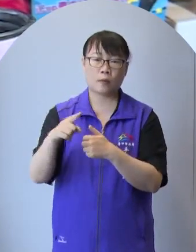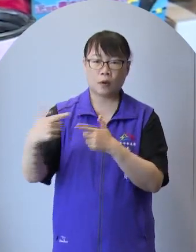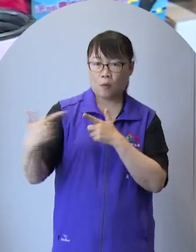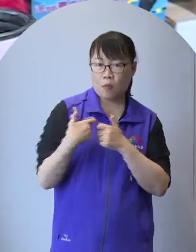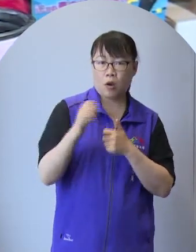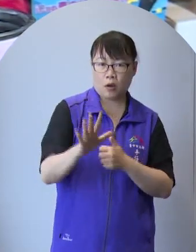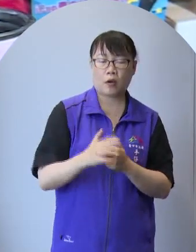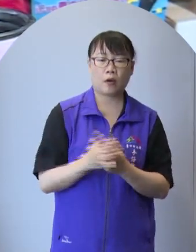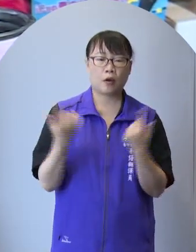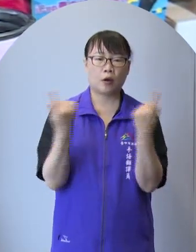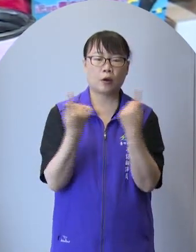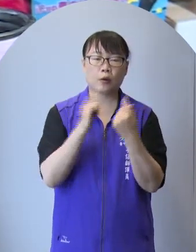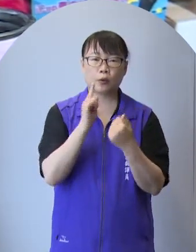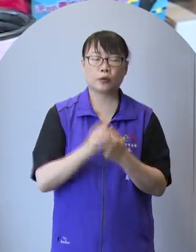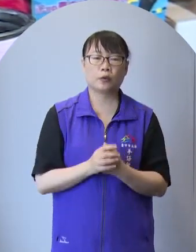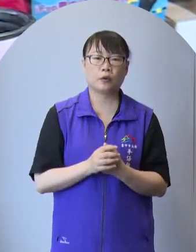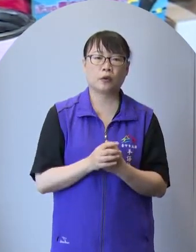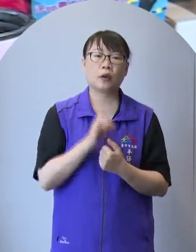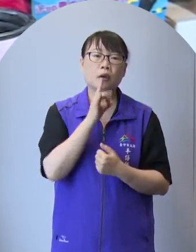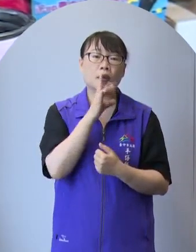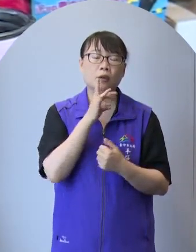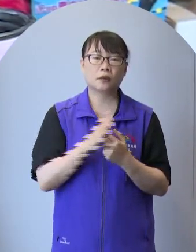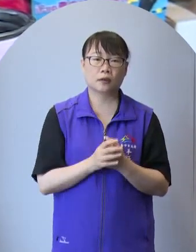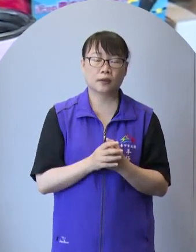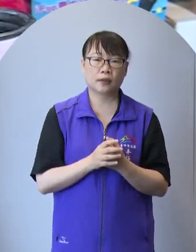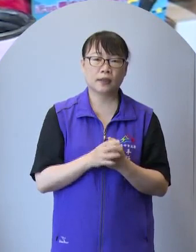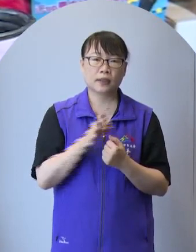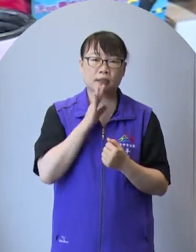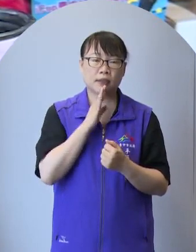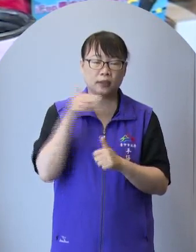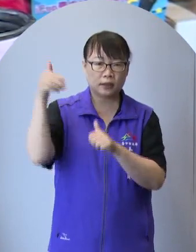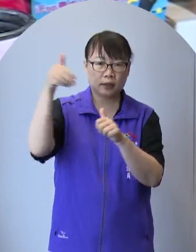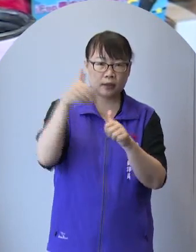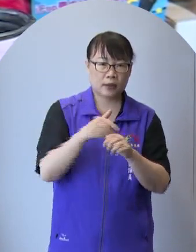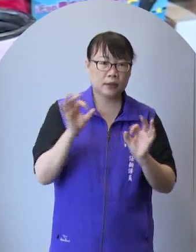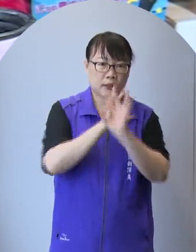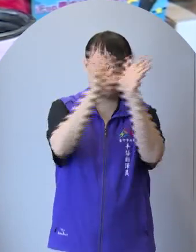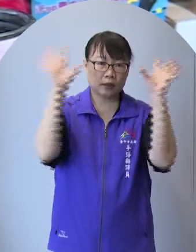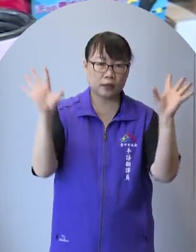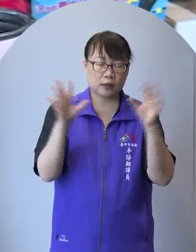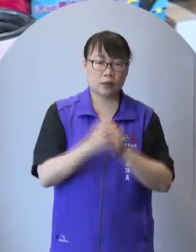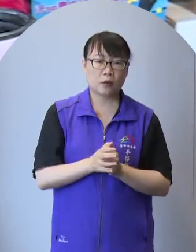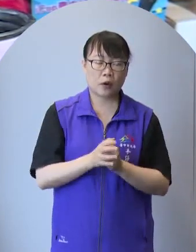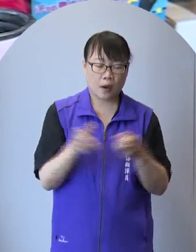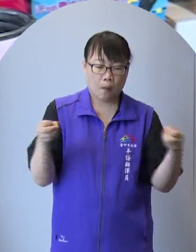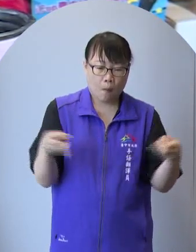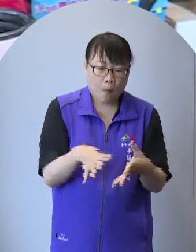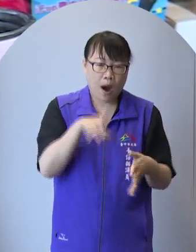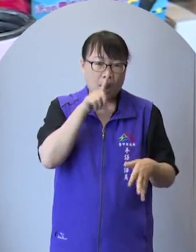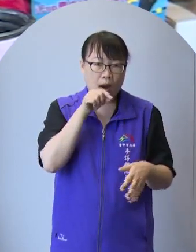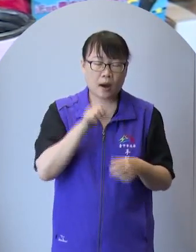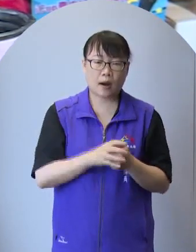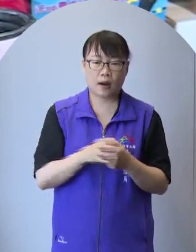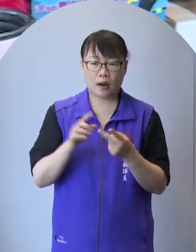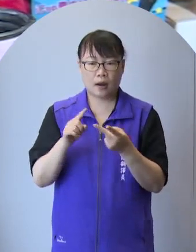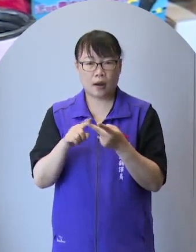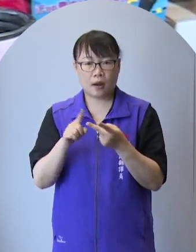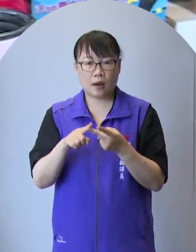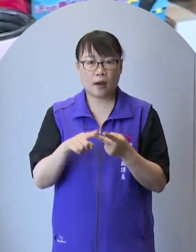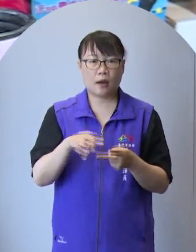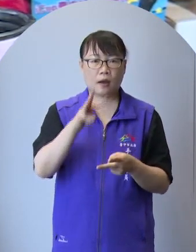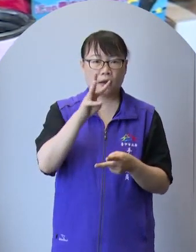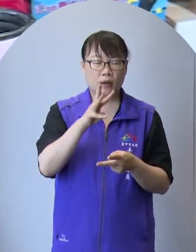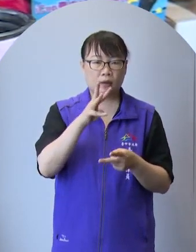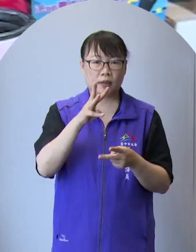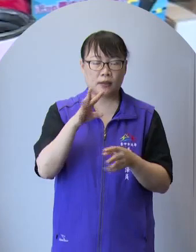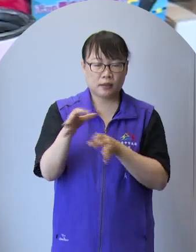家的这个纪光，这个香香鸡，纪光香香鸡，那还有三商巧福， 还有 Q Burger， 好、哦，这些它不